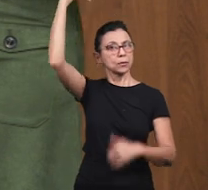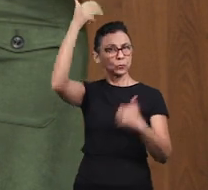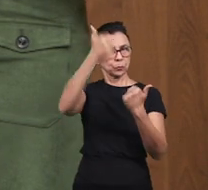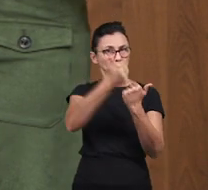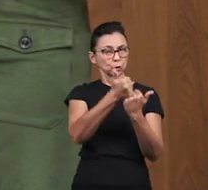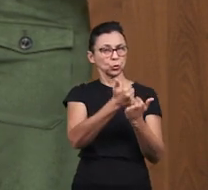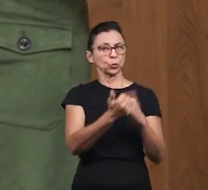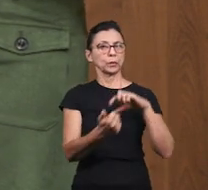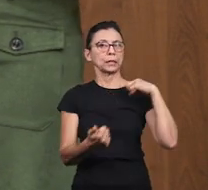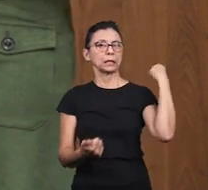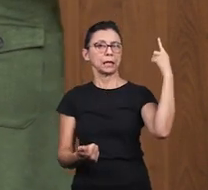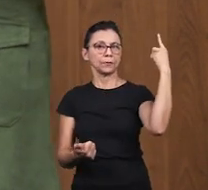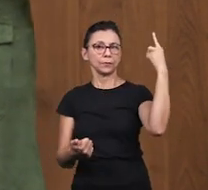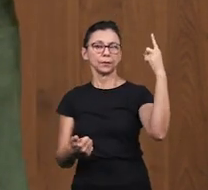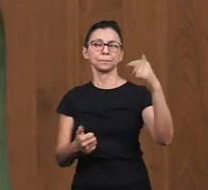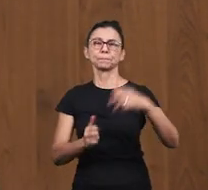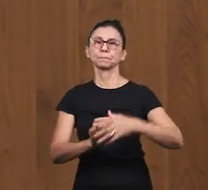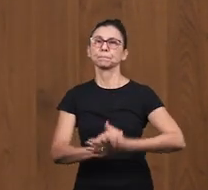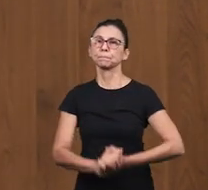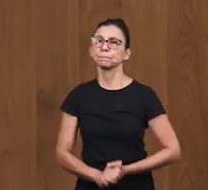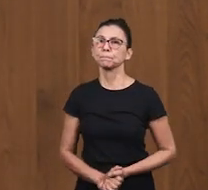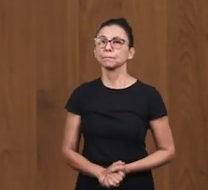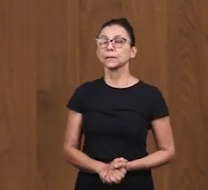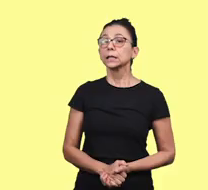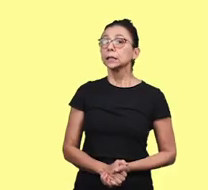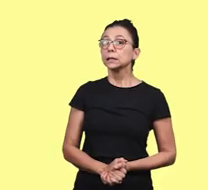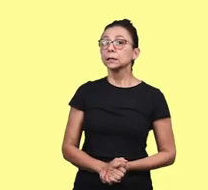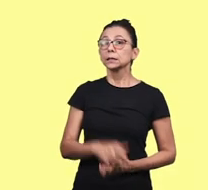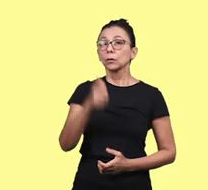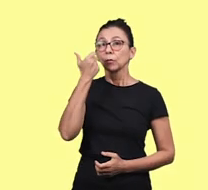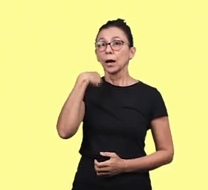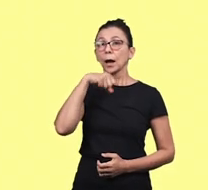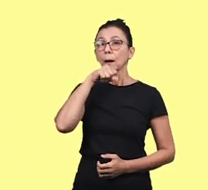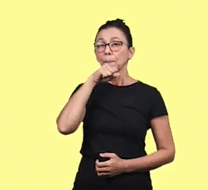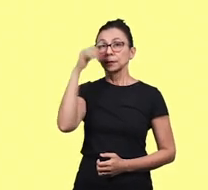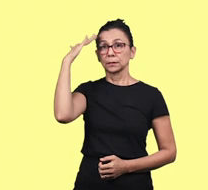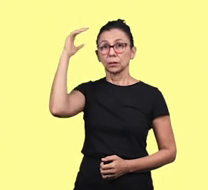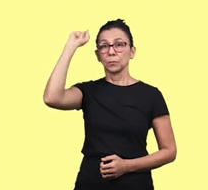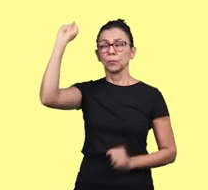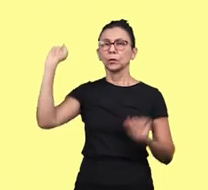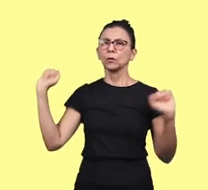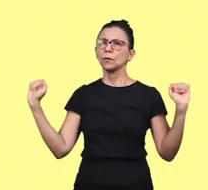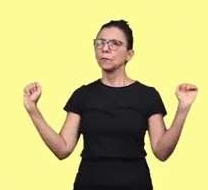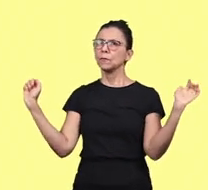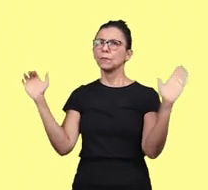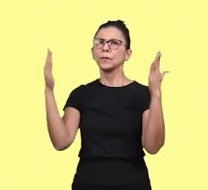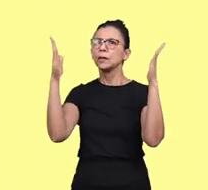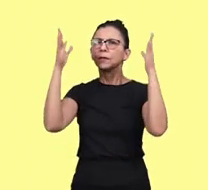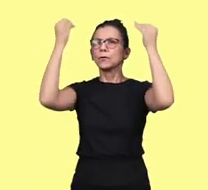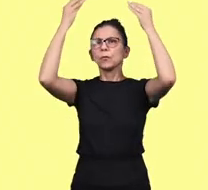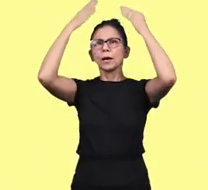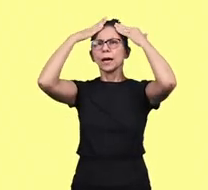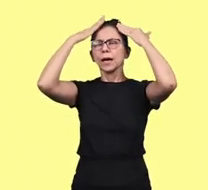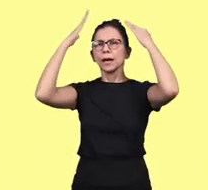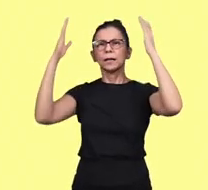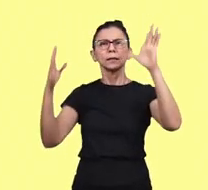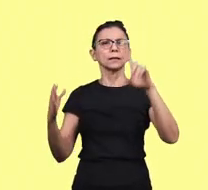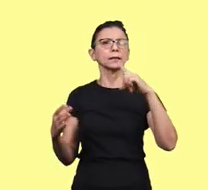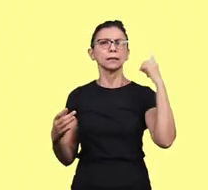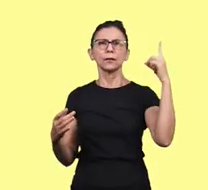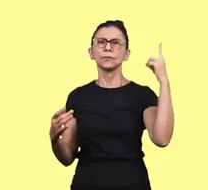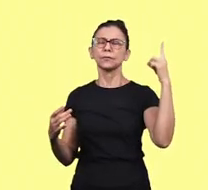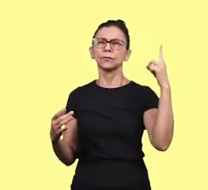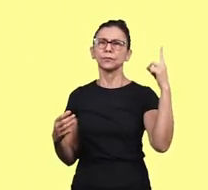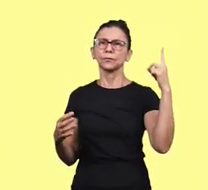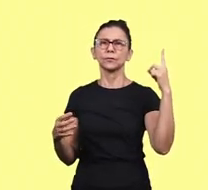très joyeuse et elle a dit, « Vive le roi David, mon Seigneur, pour toujours. » Pourquoi? Parce que Salomon, il a